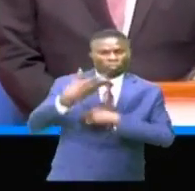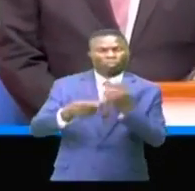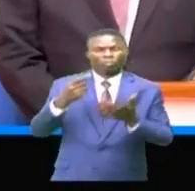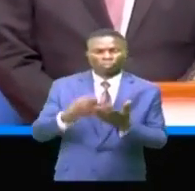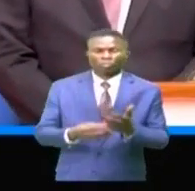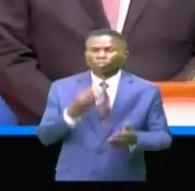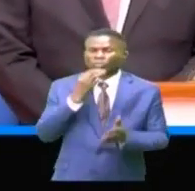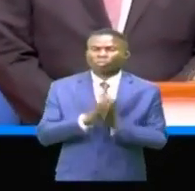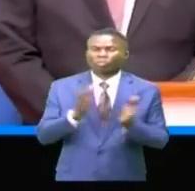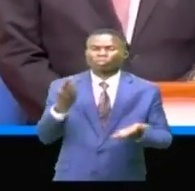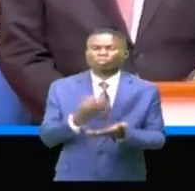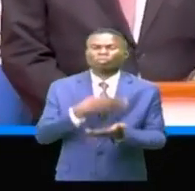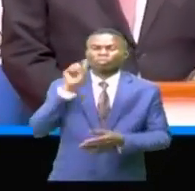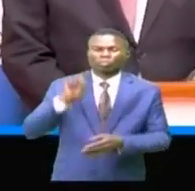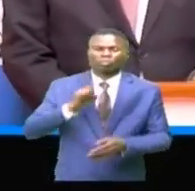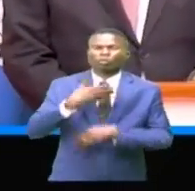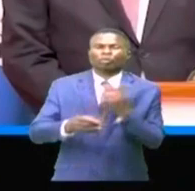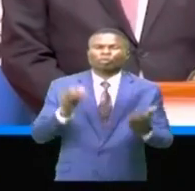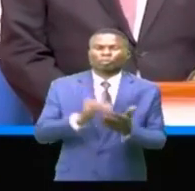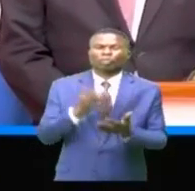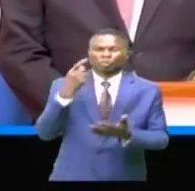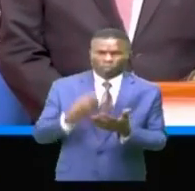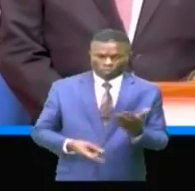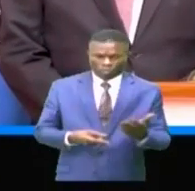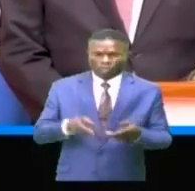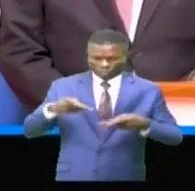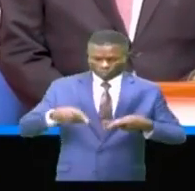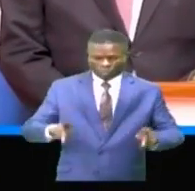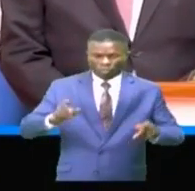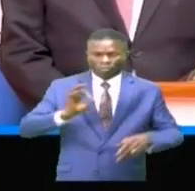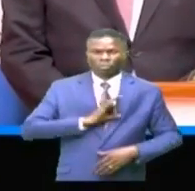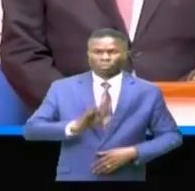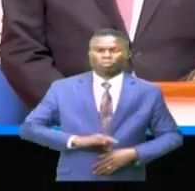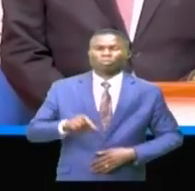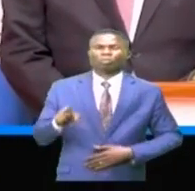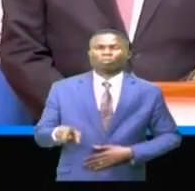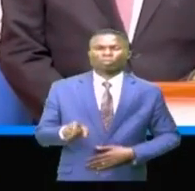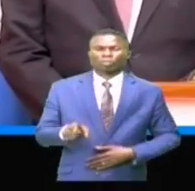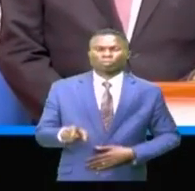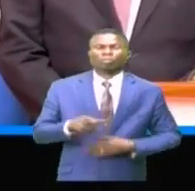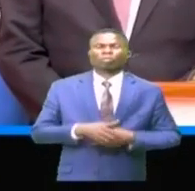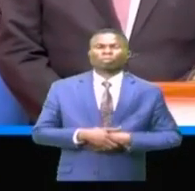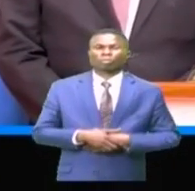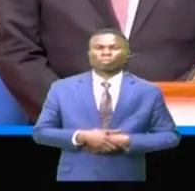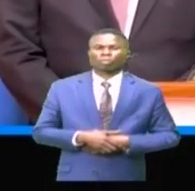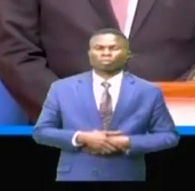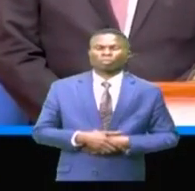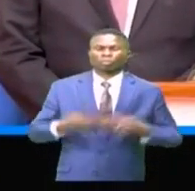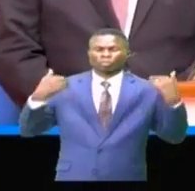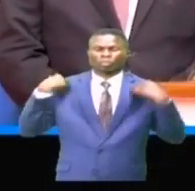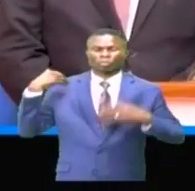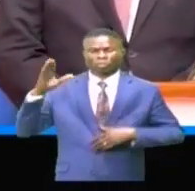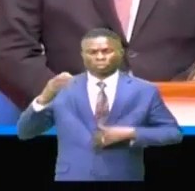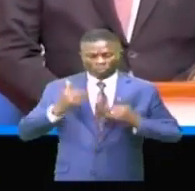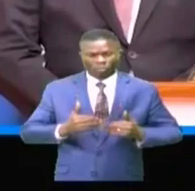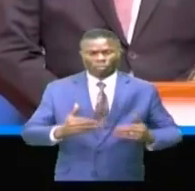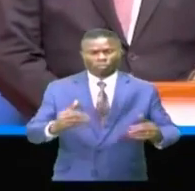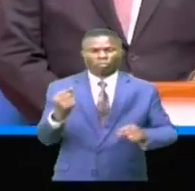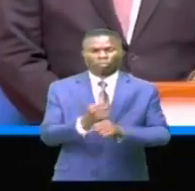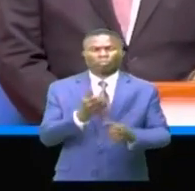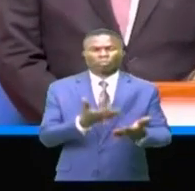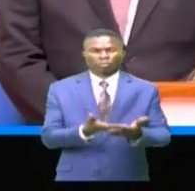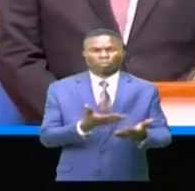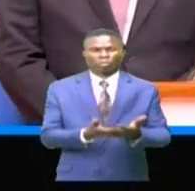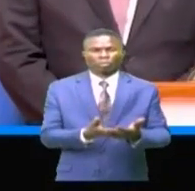que l'Inspection générale des finances contre fait sous la roulette et son excellence mais c'est le président de la République chef de l'État pour continuer ce travail